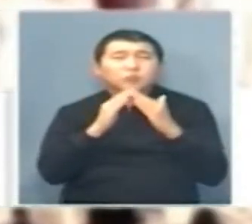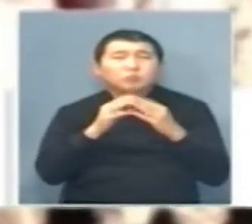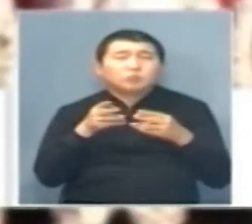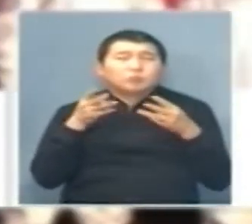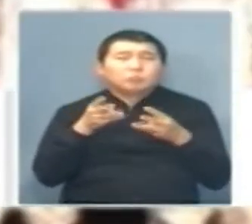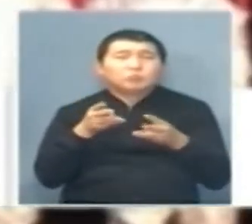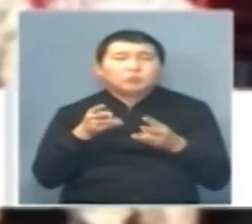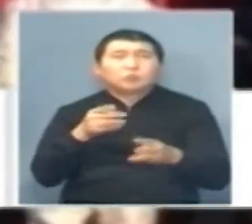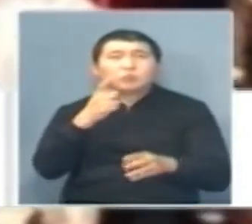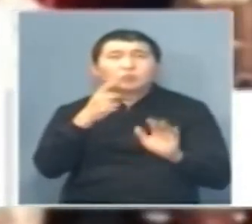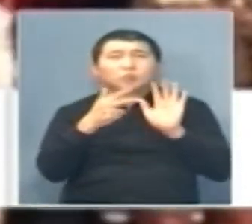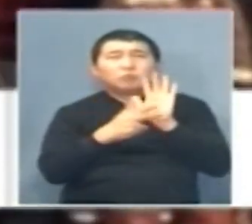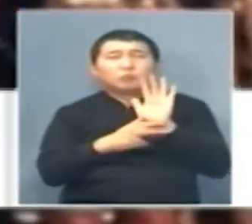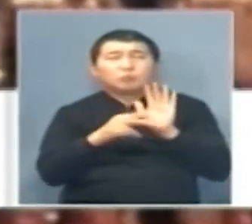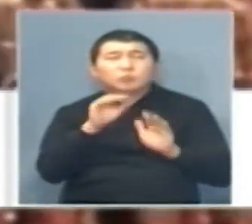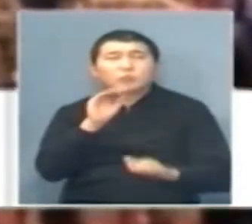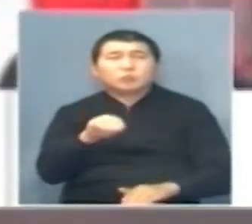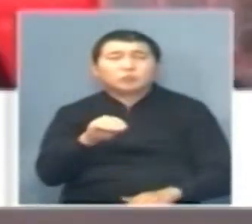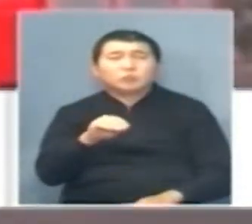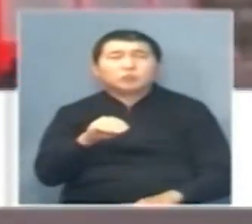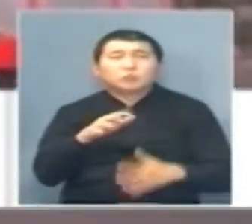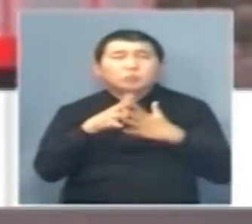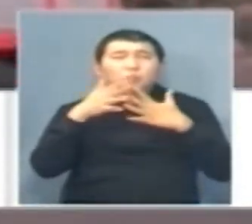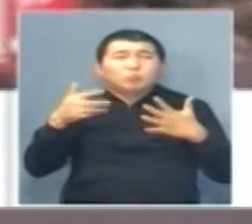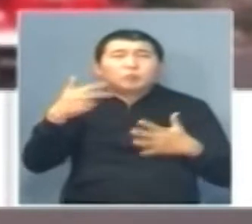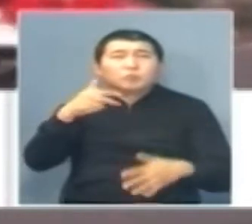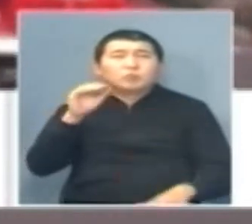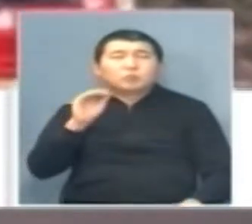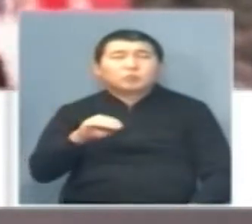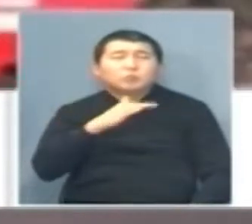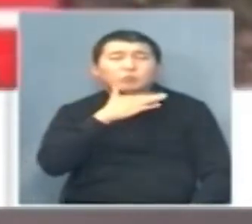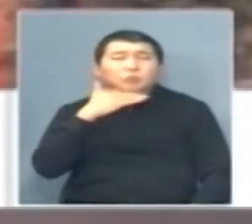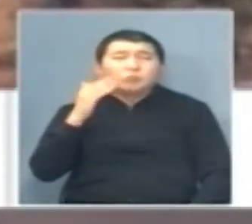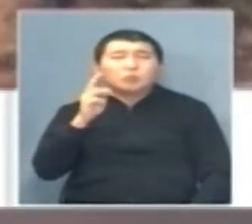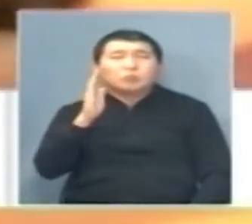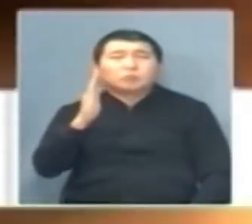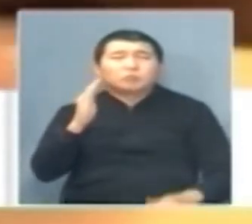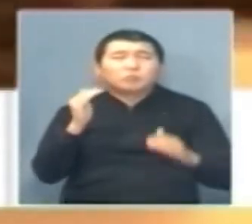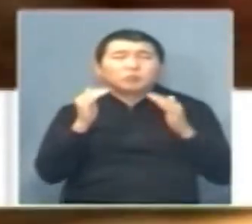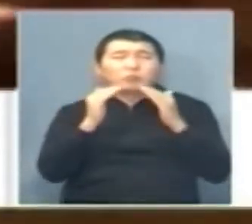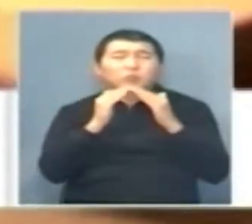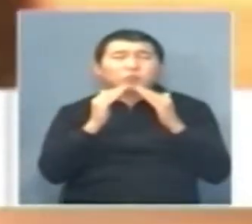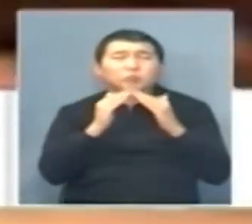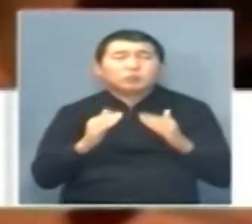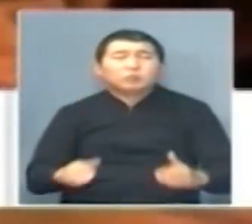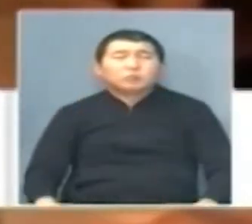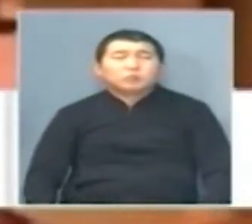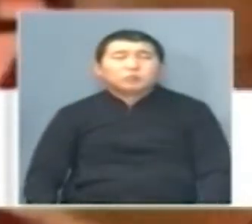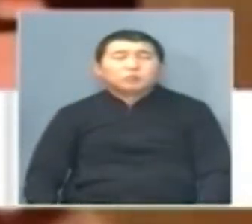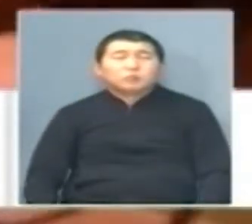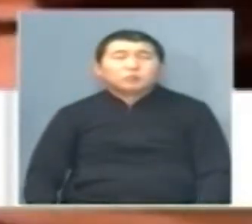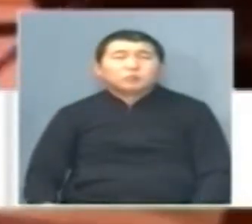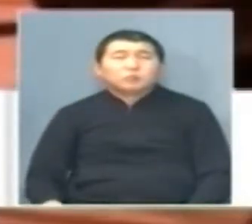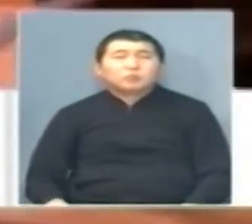меньше 180 тысяч особняков, более 30 тысяч многоквартирных домов. По словам спасателей, основной причиной пожара стало